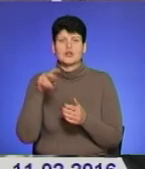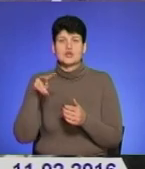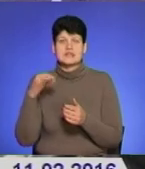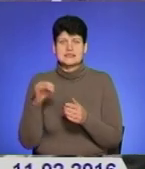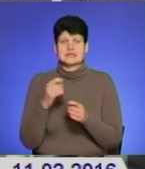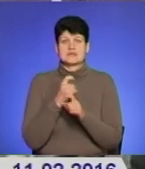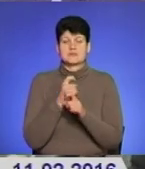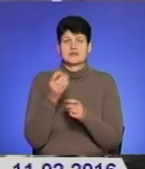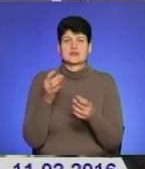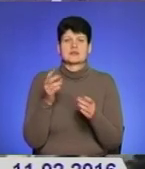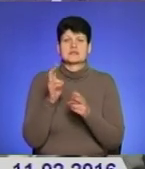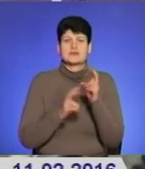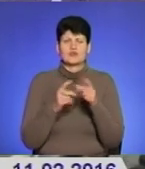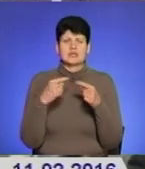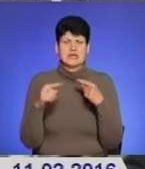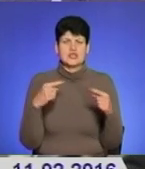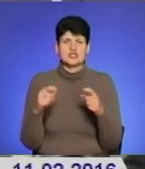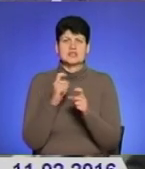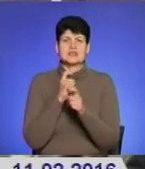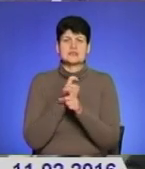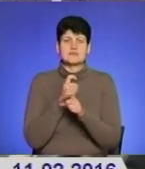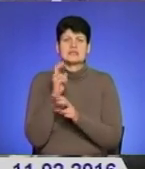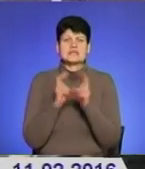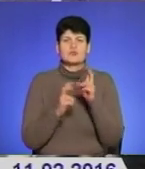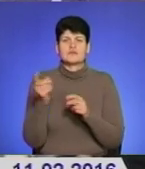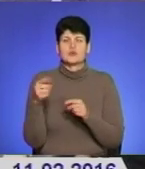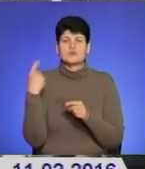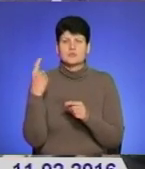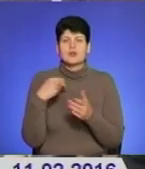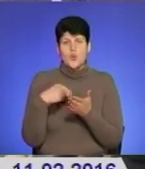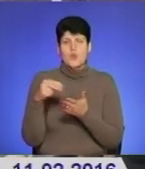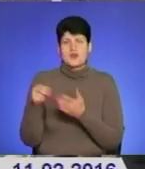спиртзавод, і Марилівський спиртзавод, і всі інші спиртзаводи Тернопільської області це зерно куплять.